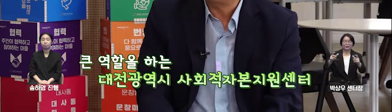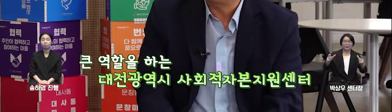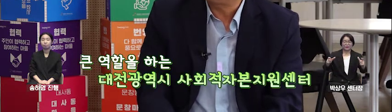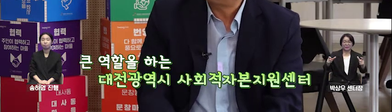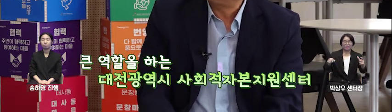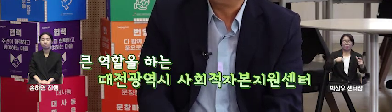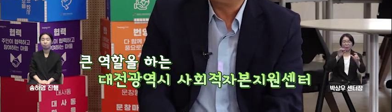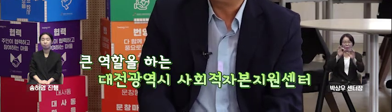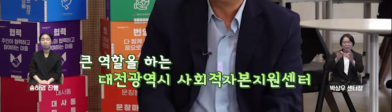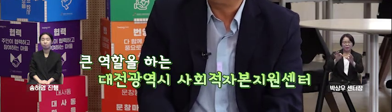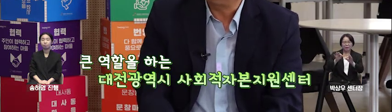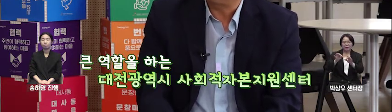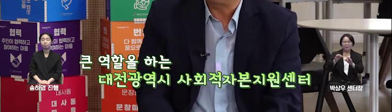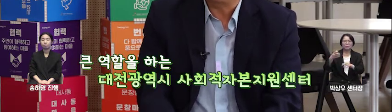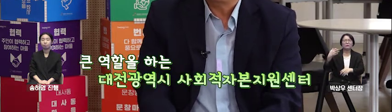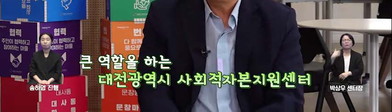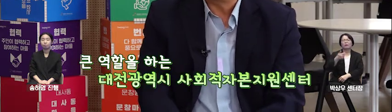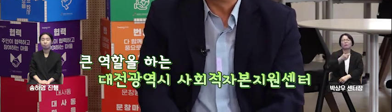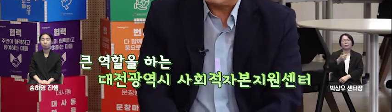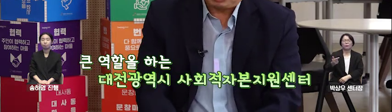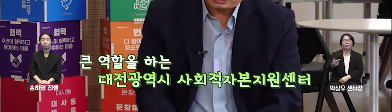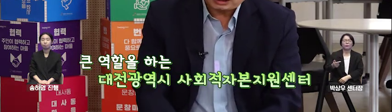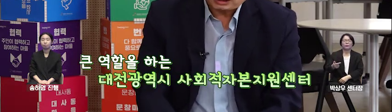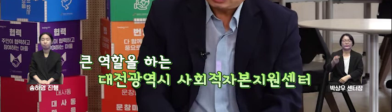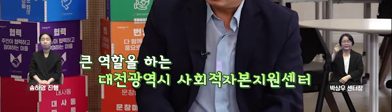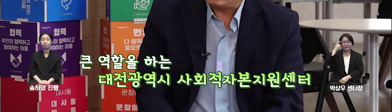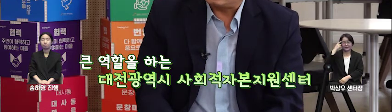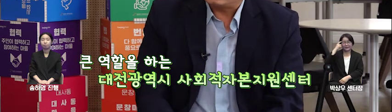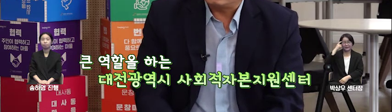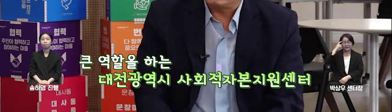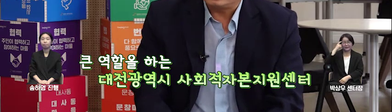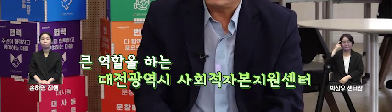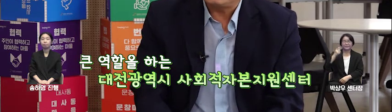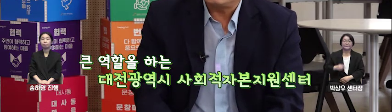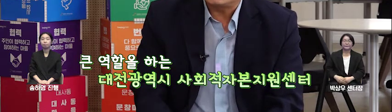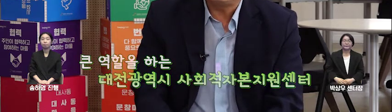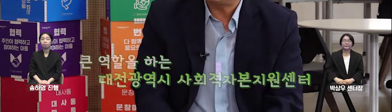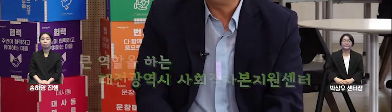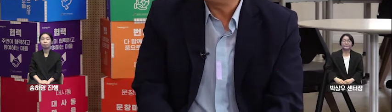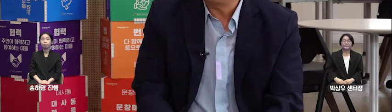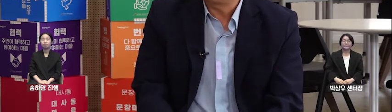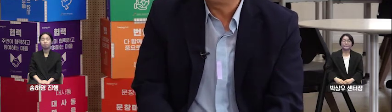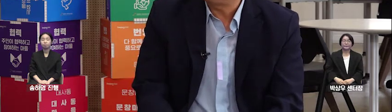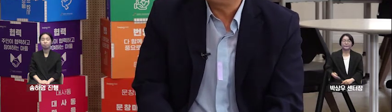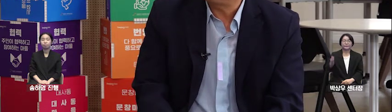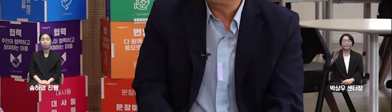역할을 사실은 해왔었다고 저는 이제 봐왔습니다. 그런데 이제 좀 크고